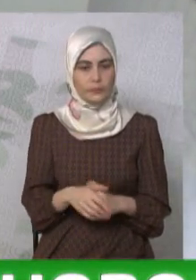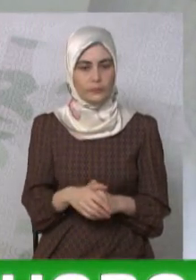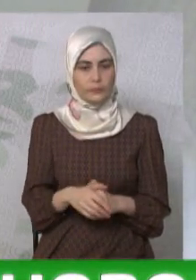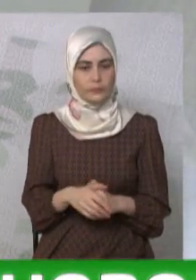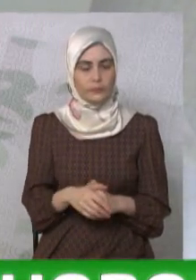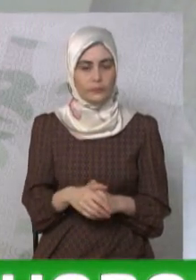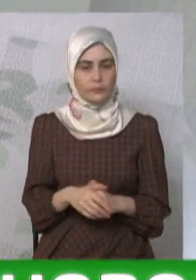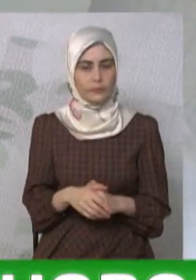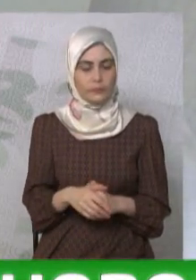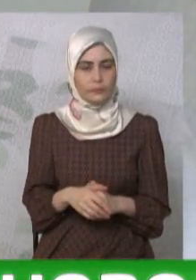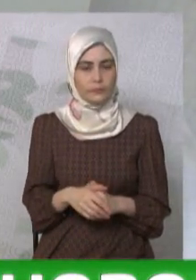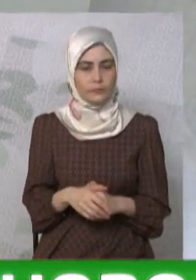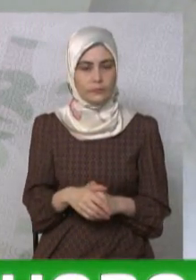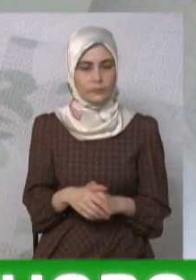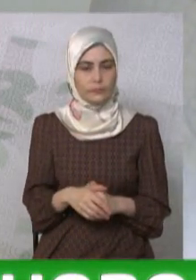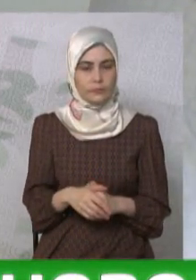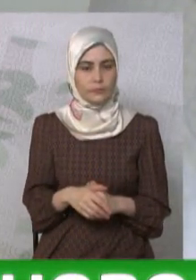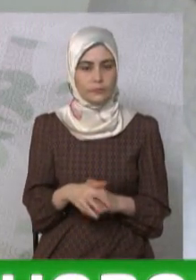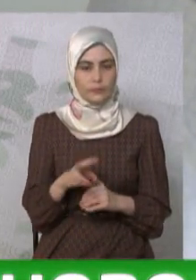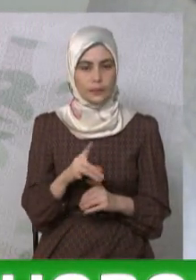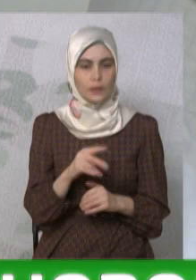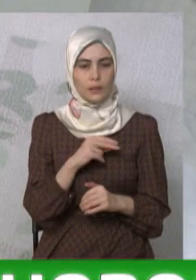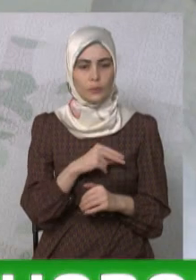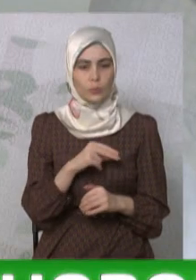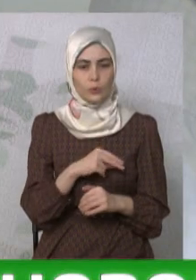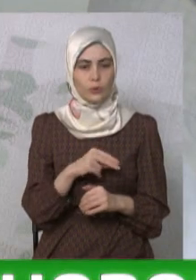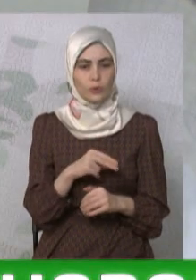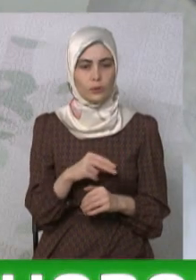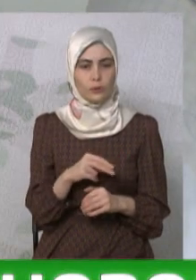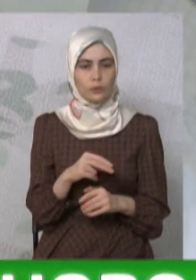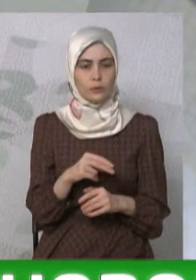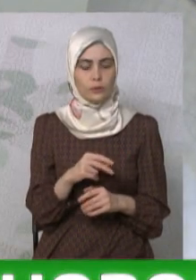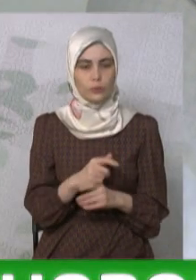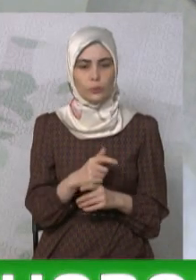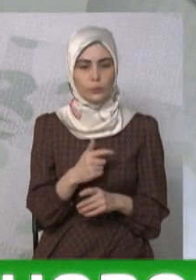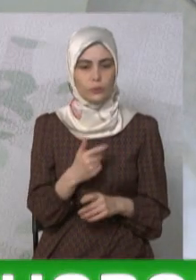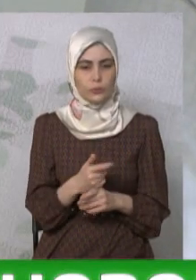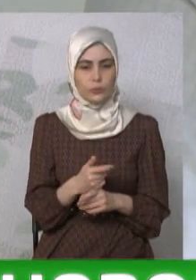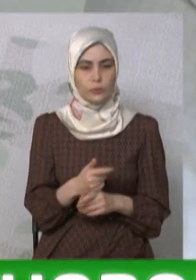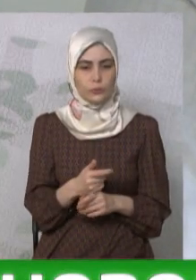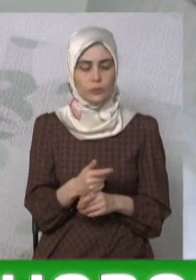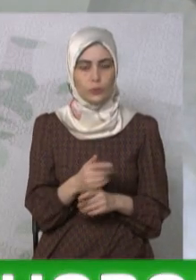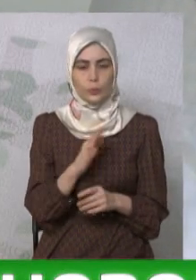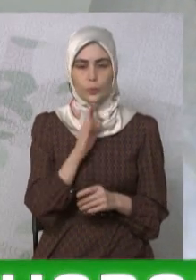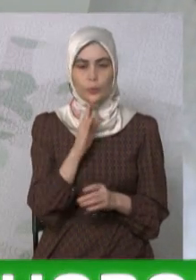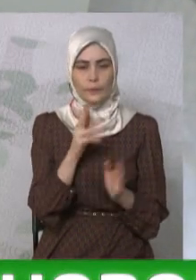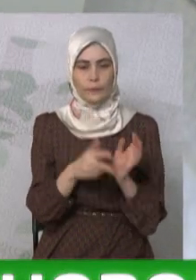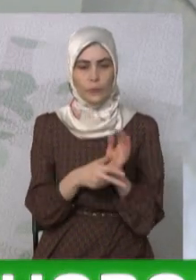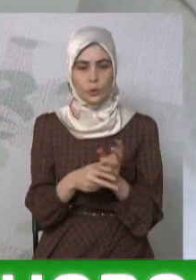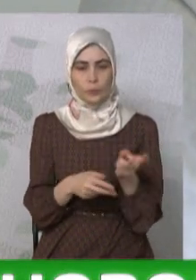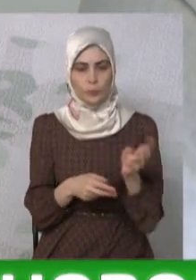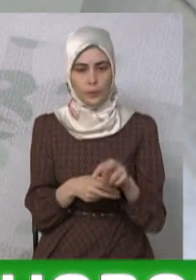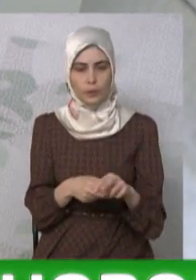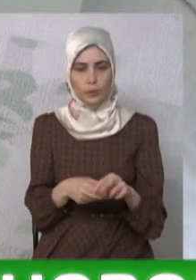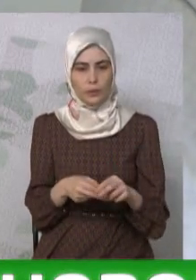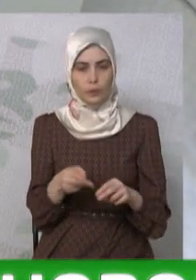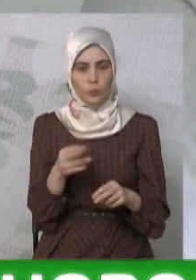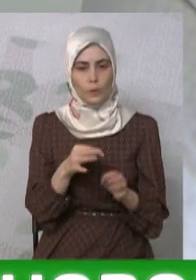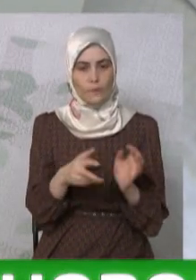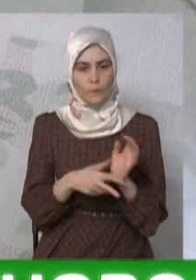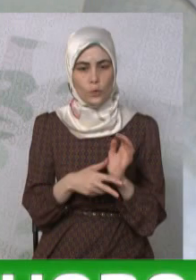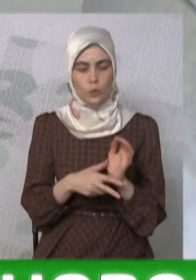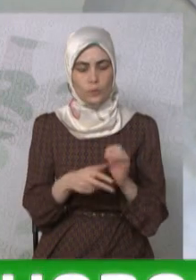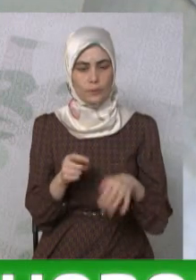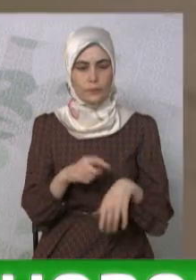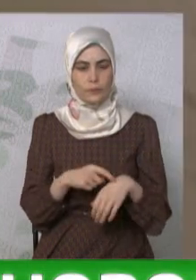Вот. Мы работали очень, я сказал бы. Мы приходили утром в 8 и где-то в 8 вечера